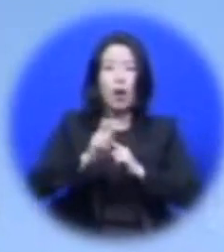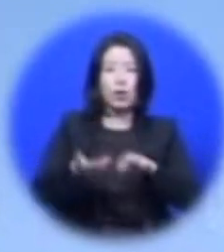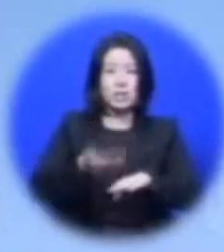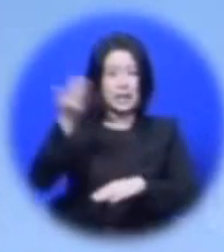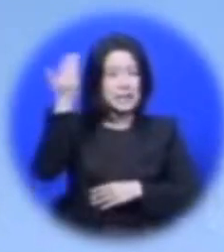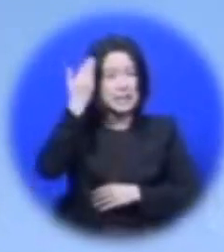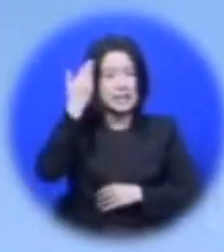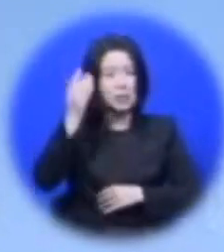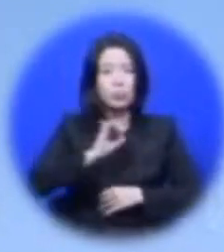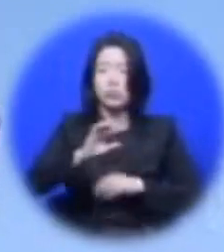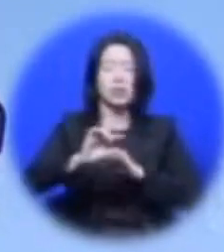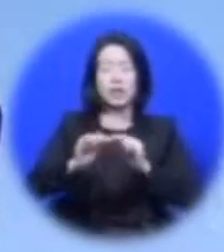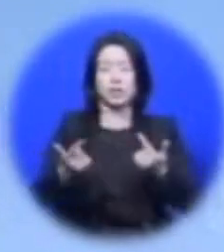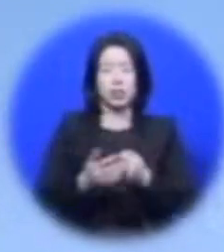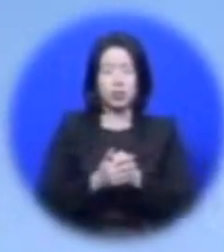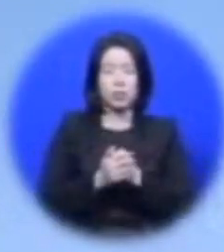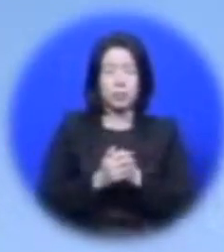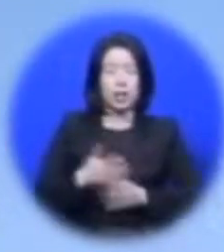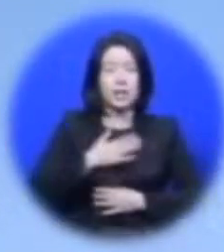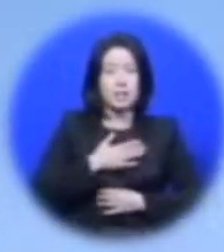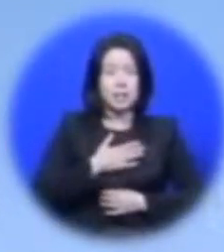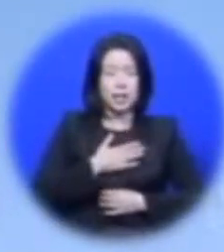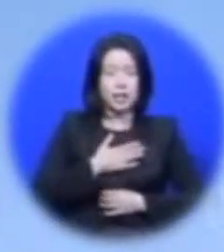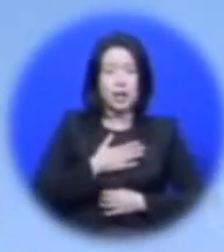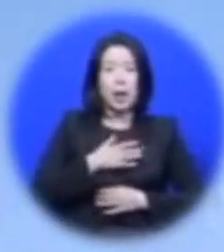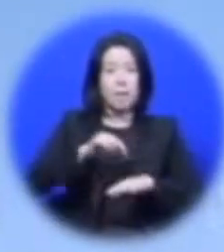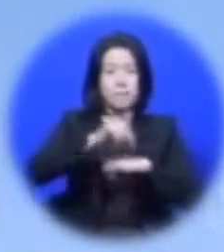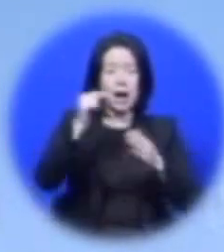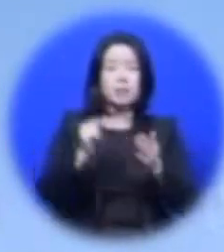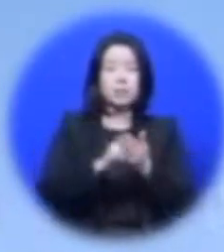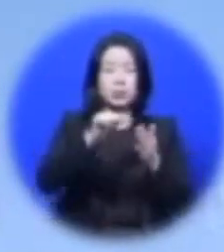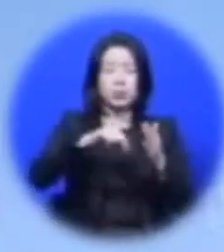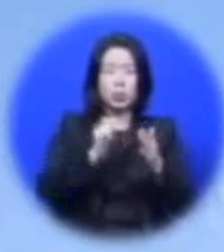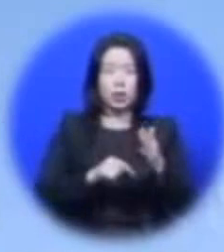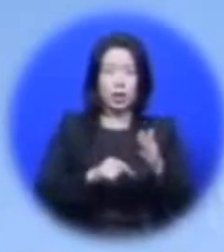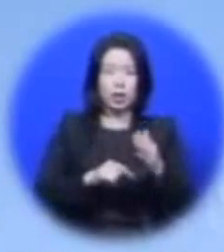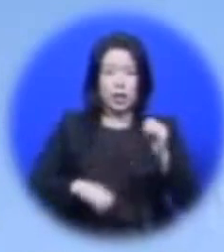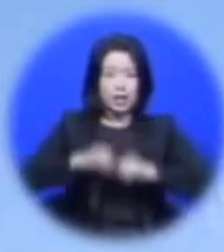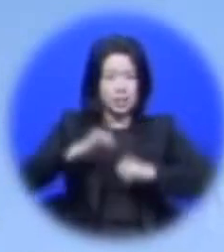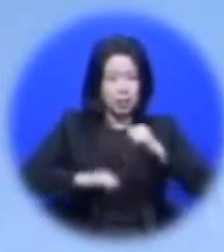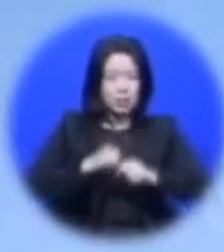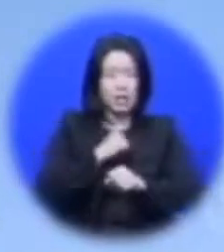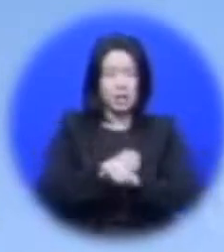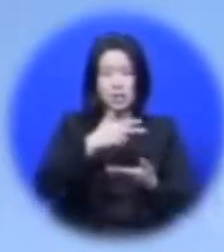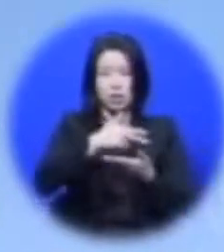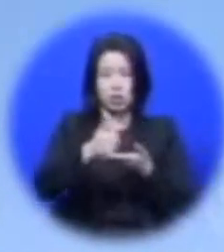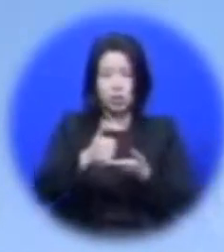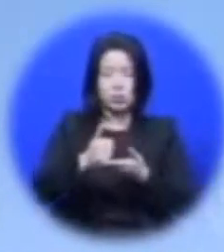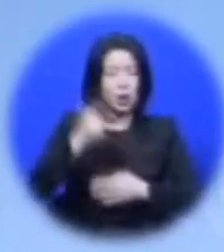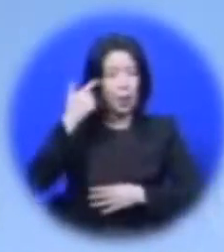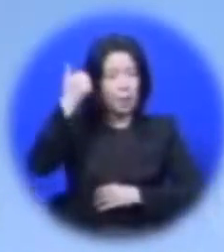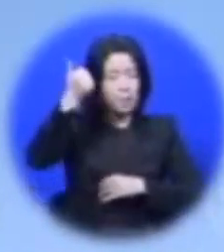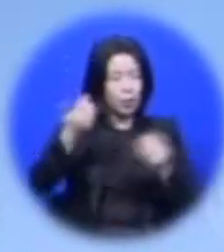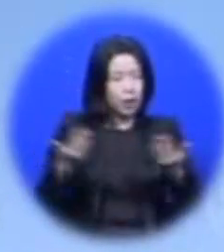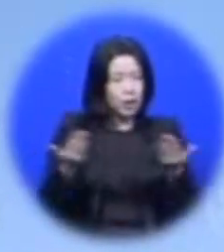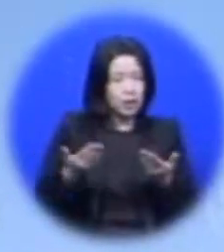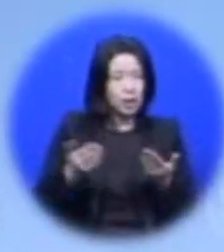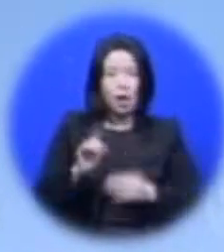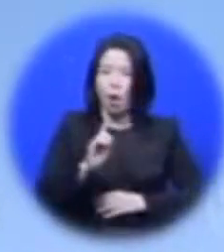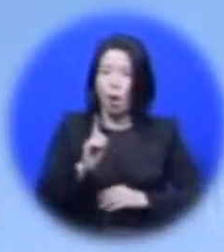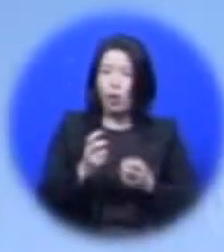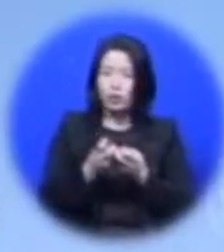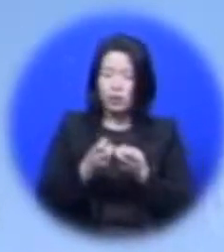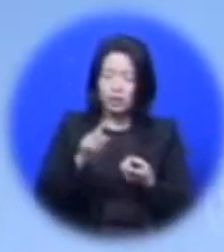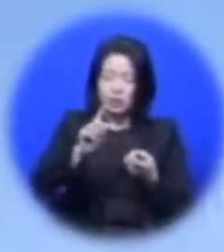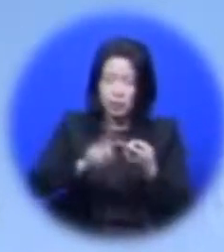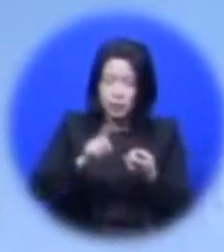아닙니다. 그러나 제가 제 마음속에 이렇게 역사하시는 주님을 목회에 어떻게